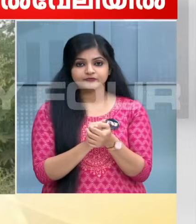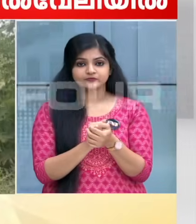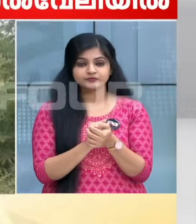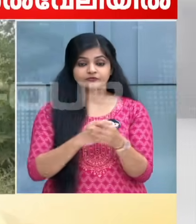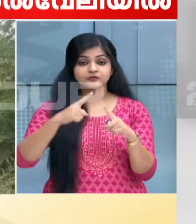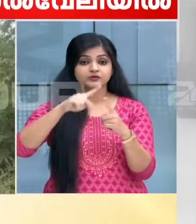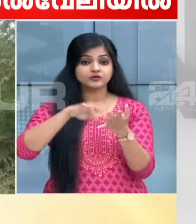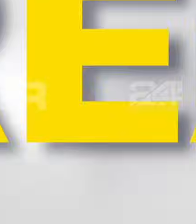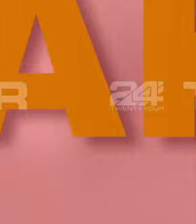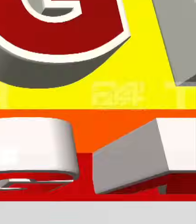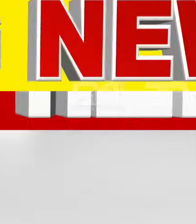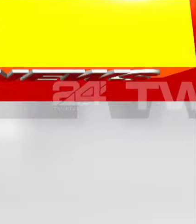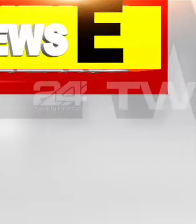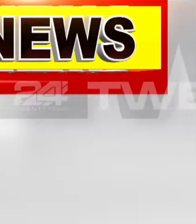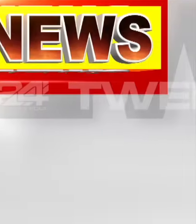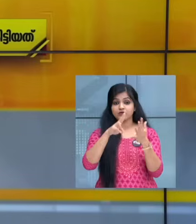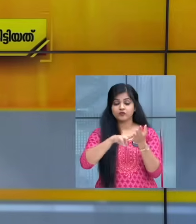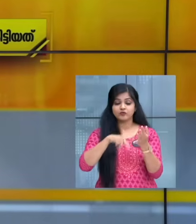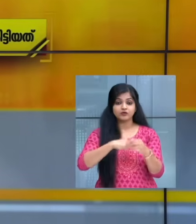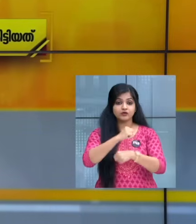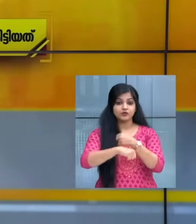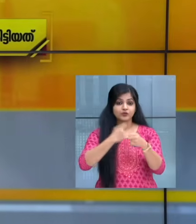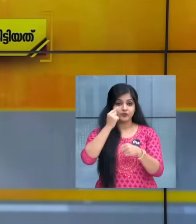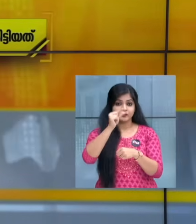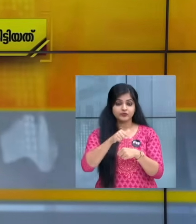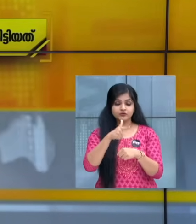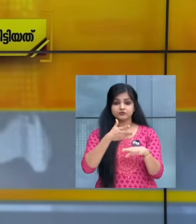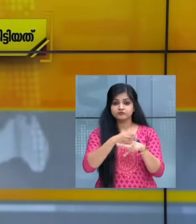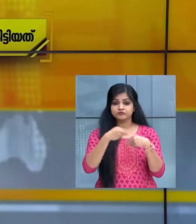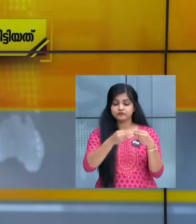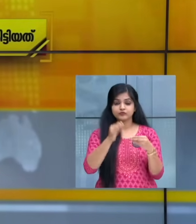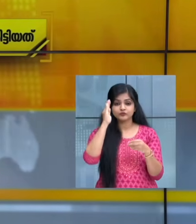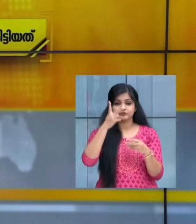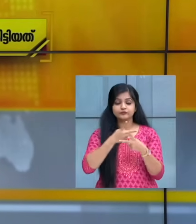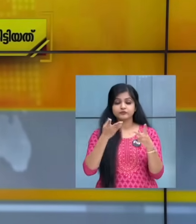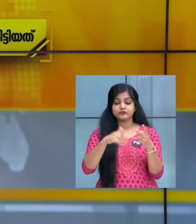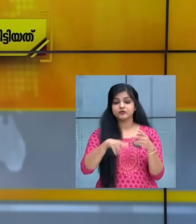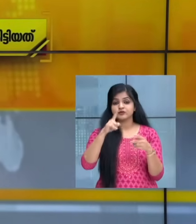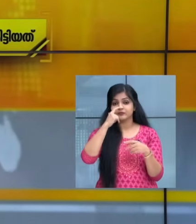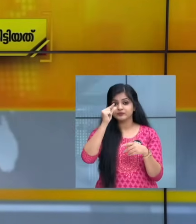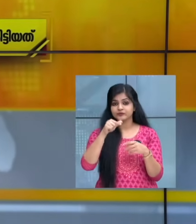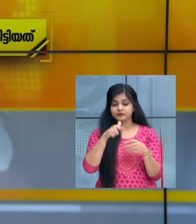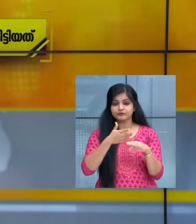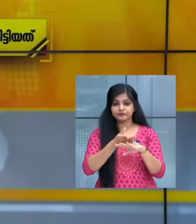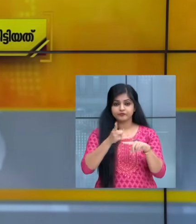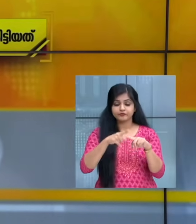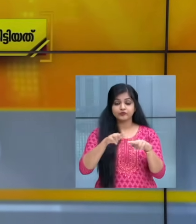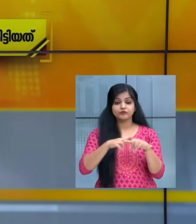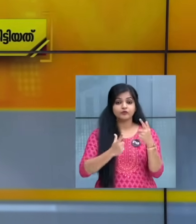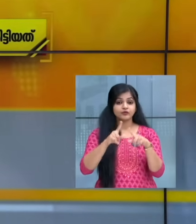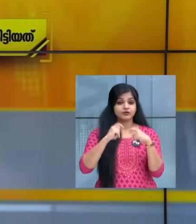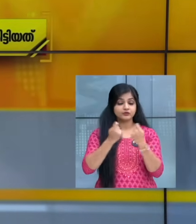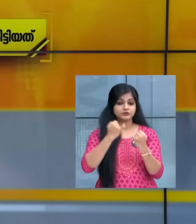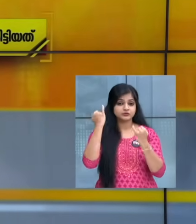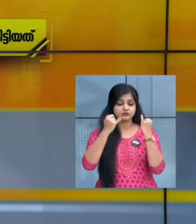തമിഴ്നാട് തിരുനെൽവേലി കല്ലിടൈക്കുറിച്ചി ടൗണിലാണ് കരടി ഒരാളെ ആക്രമിച്ച വാർത്ത വന്നത്. ലക്ഷ്മി എന്നയാൾക്കാണ് പരിക്കേറ്റത്. സ്ഥലത്ത് വനംവകുപ്പ് സംഘം തെരച്ചിൽ